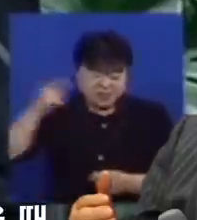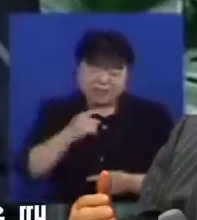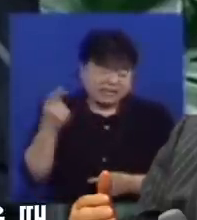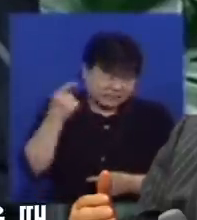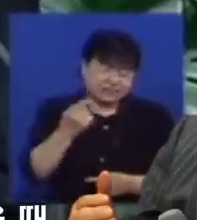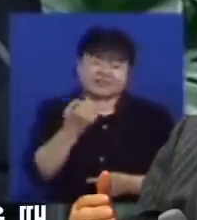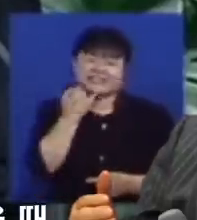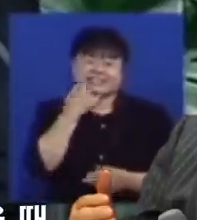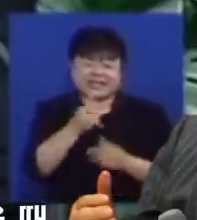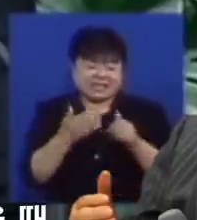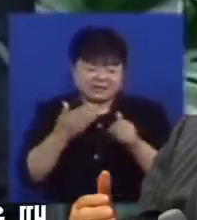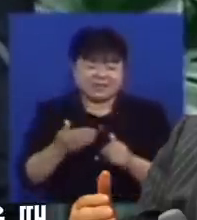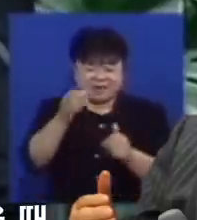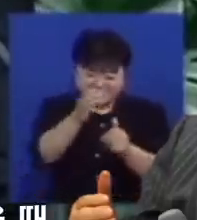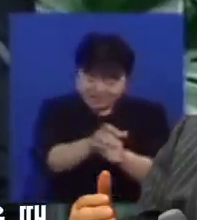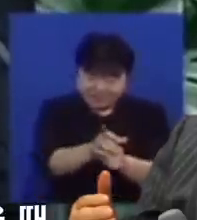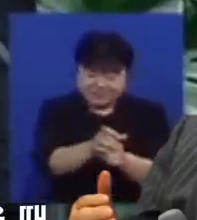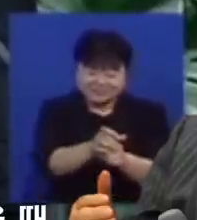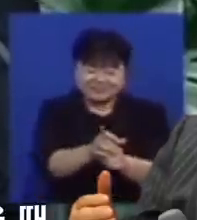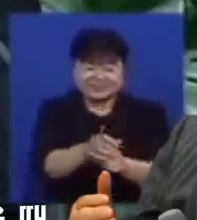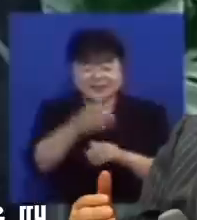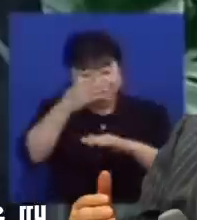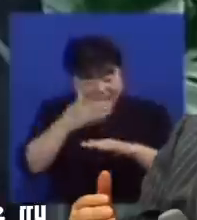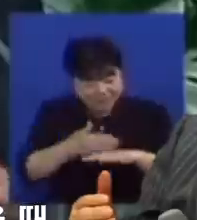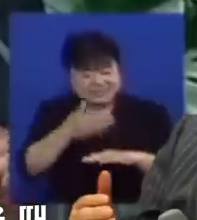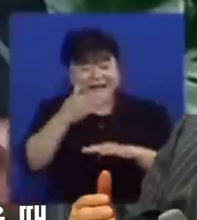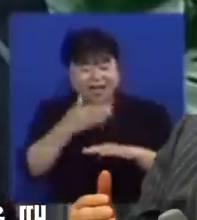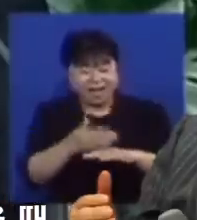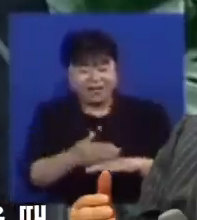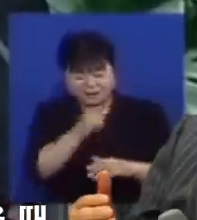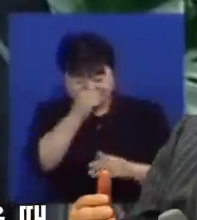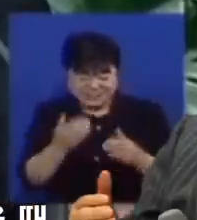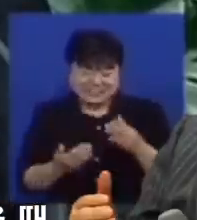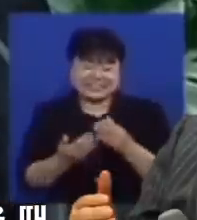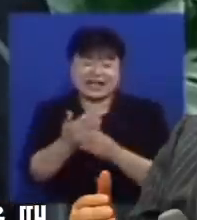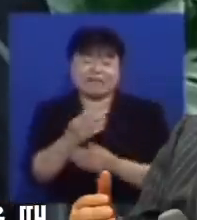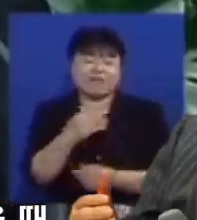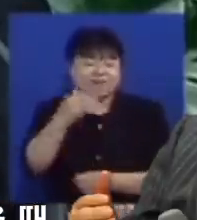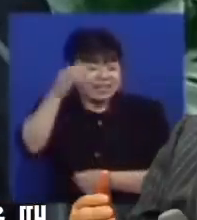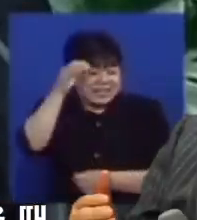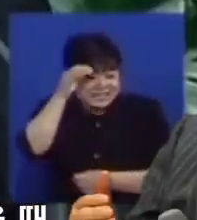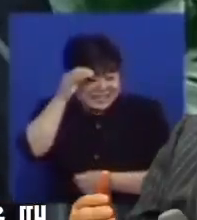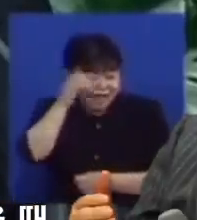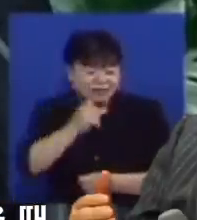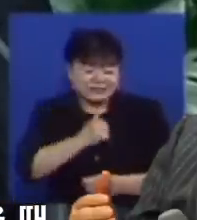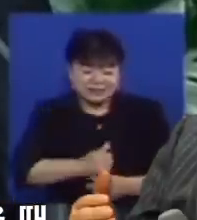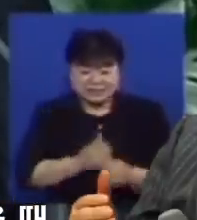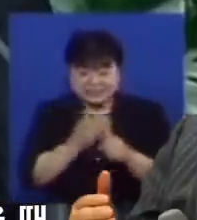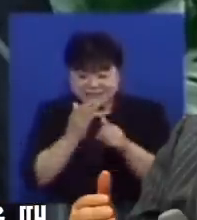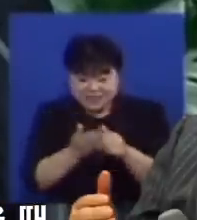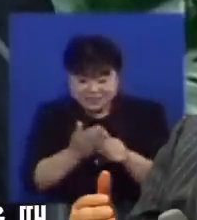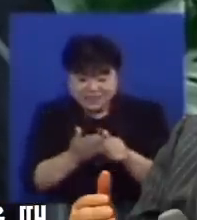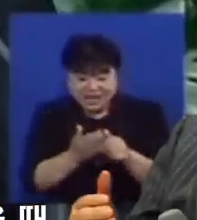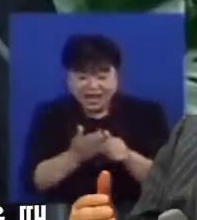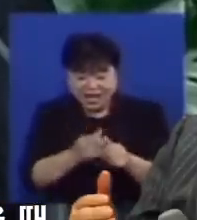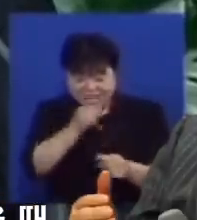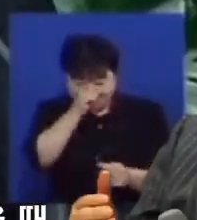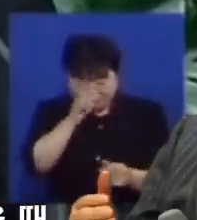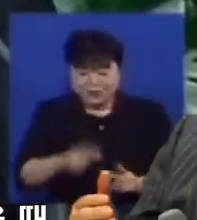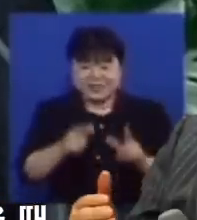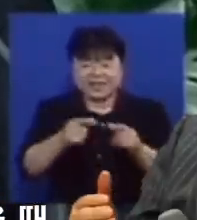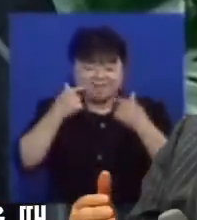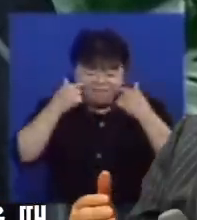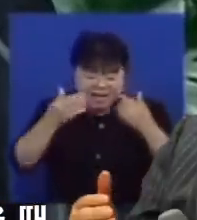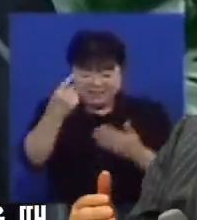좋으니 하나님께 내어 맡기고 감사하고 좋은 일이 날 것을 기대하고 견디십시다. 그러면 좋은 날이